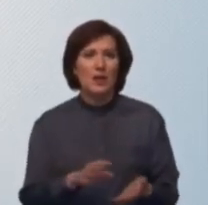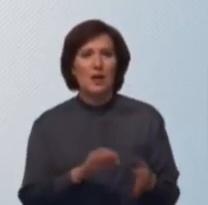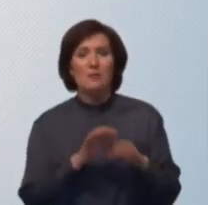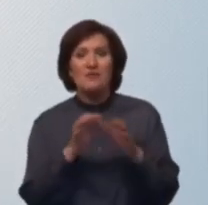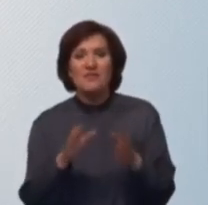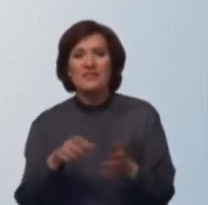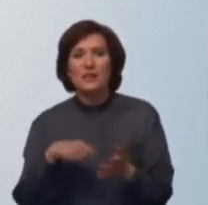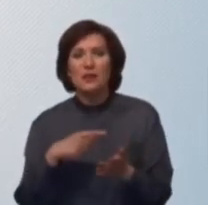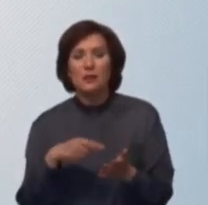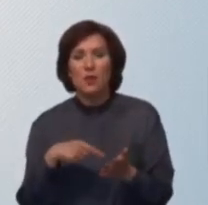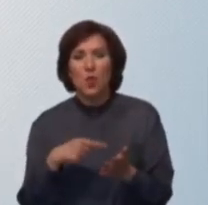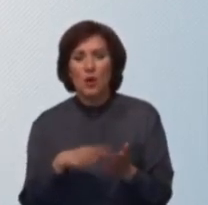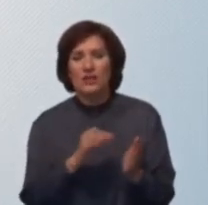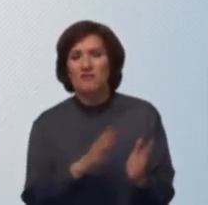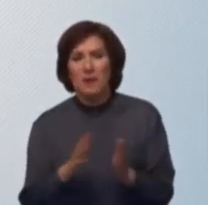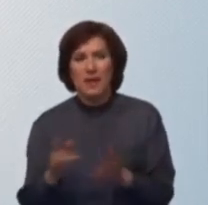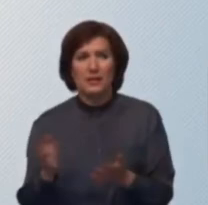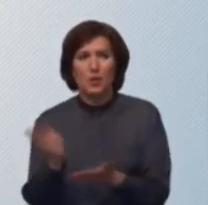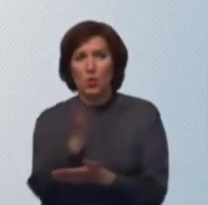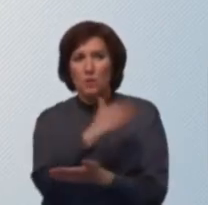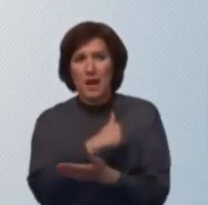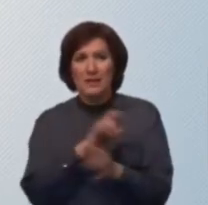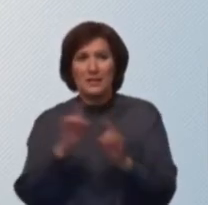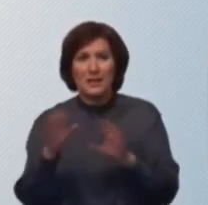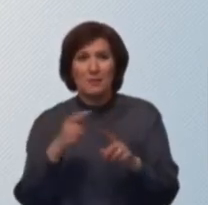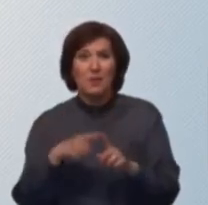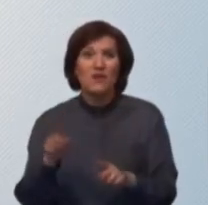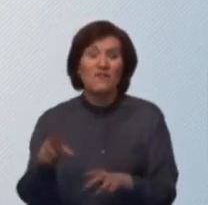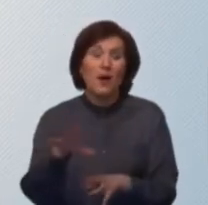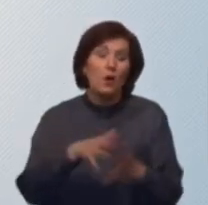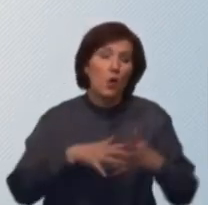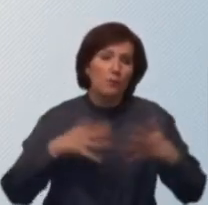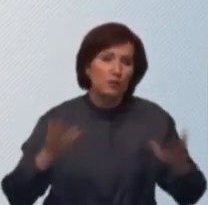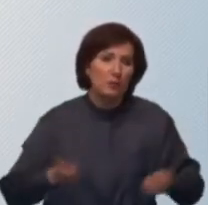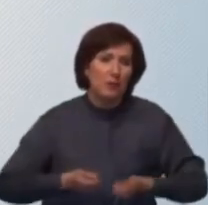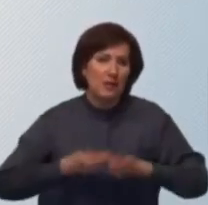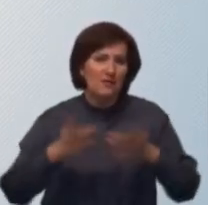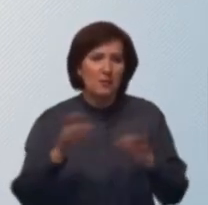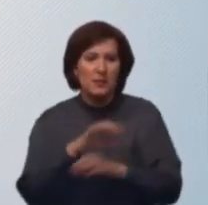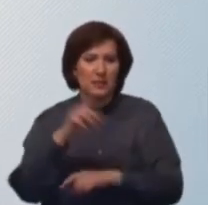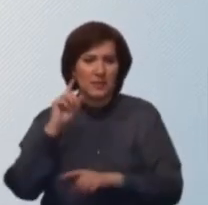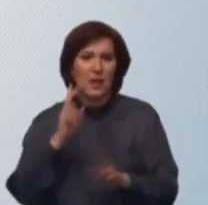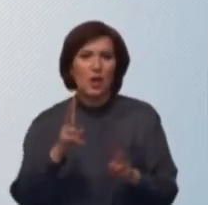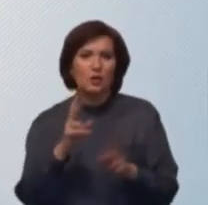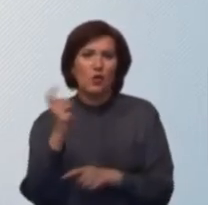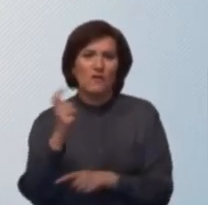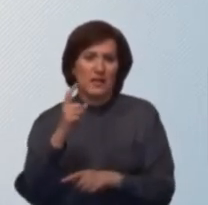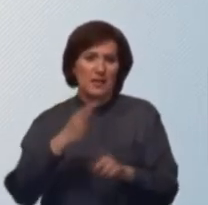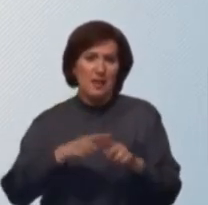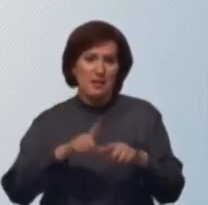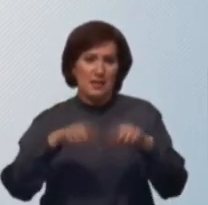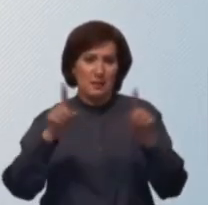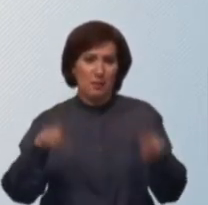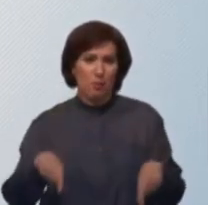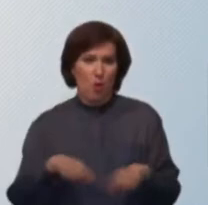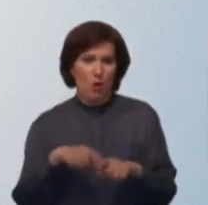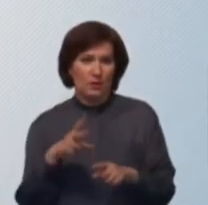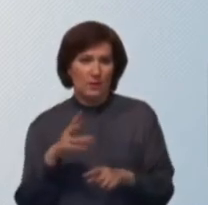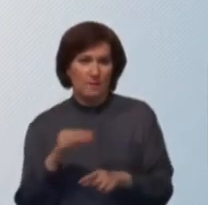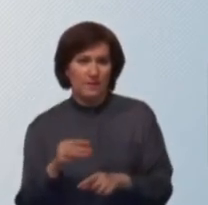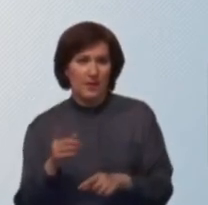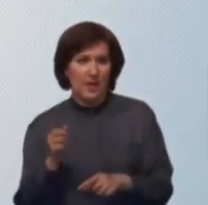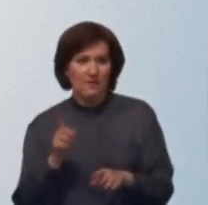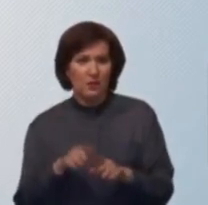город в порядок и убрать наружную рекламу, которая есть везде в огромнейшем количестве? І ви прекрасно знаєте, хто владіє цими бордами. Я лише хочу